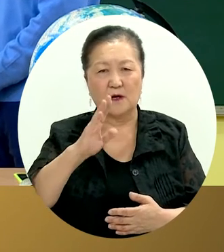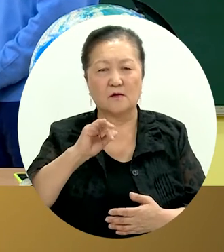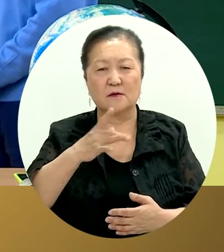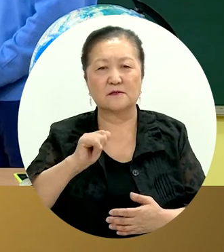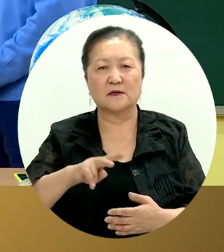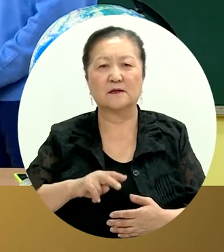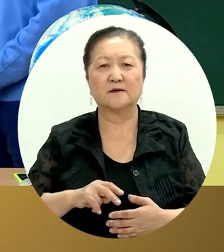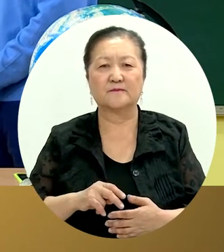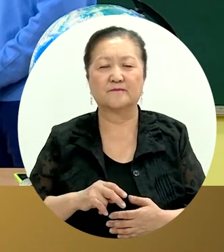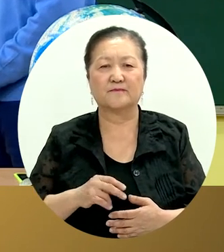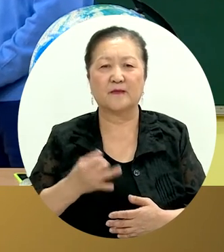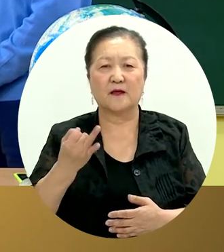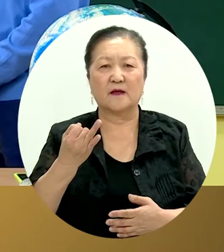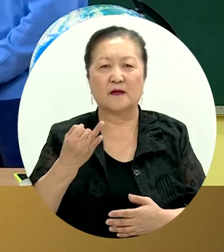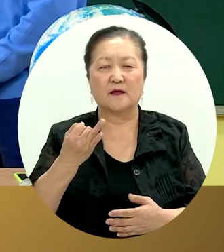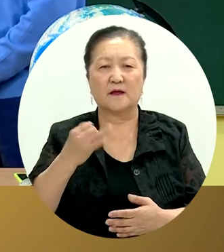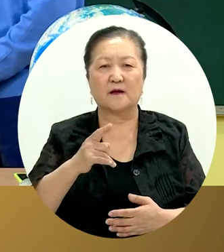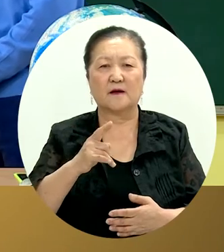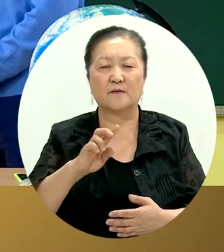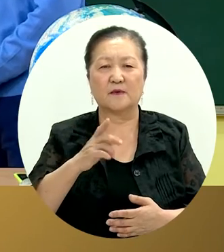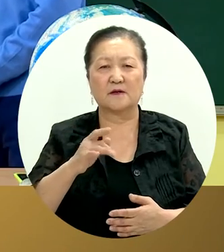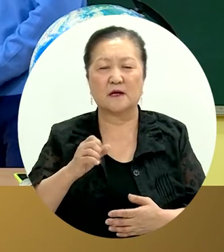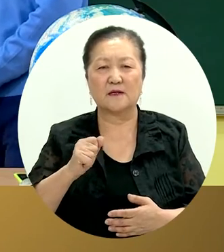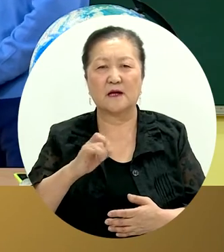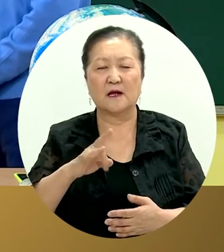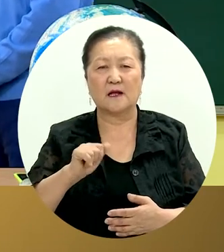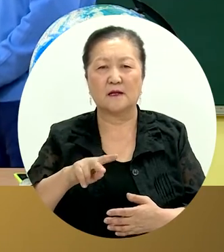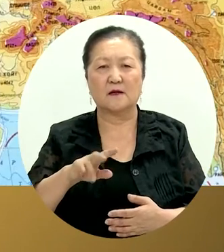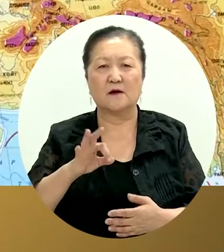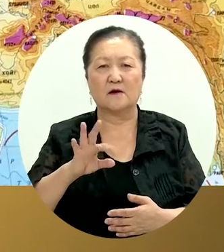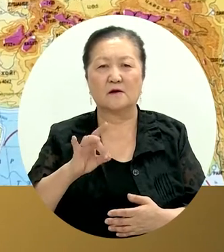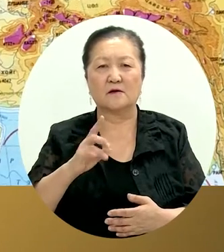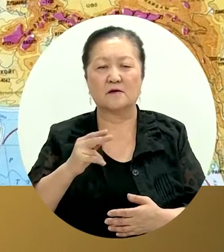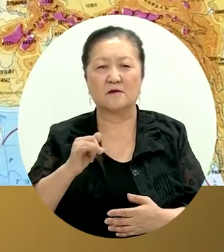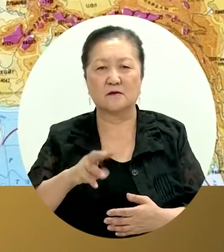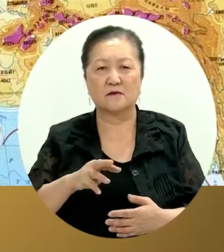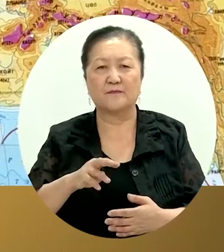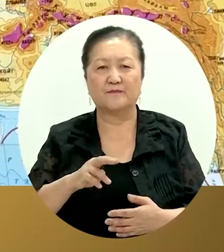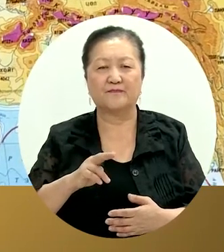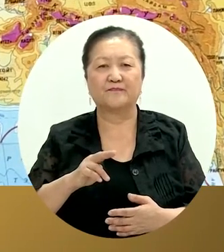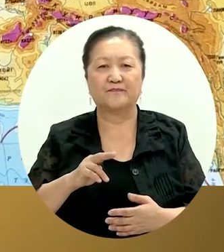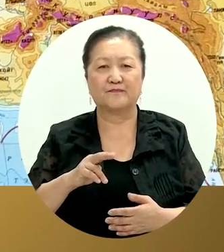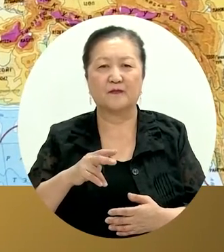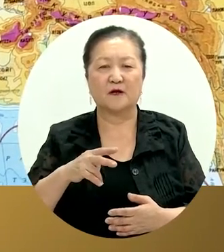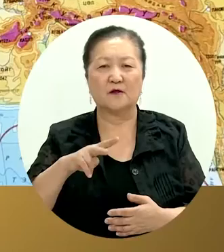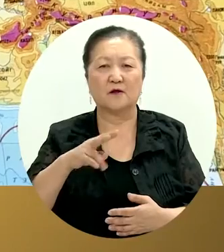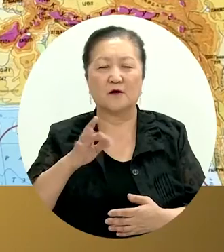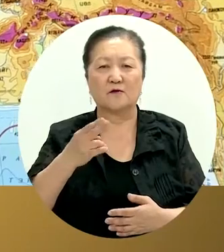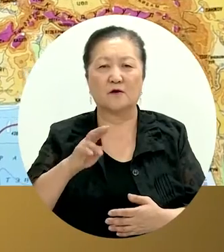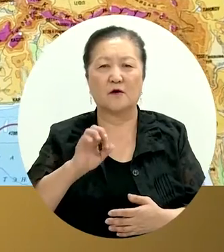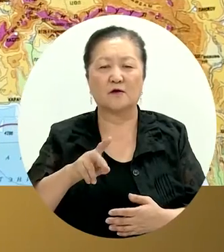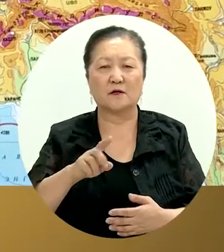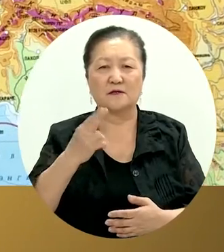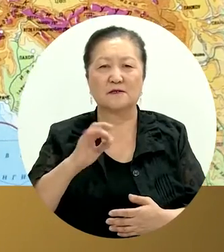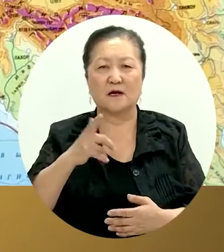урсгал маань Их Британий тий арал орчим ялангуяа Лондон хотын маань цаг агаар дулаахан бахт нөлөөлсөн юм байна. А